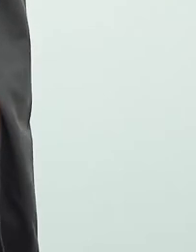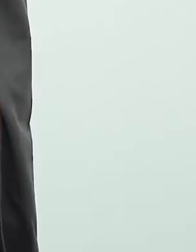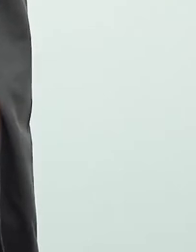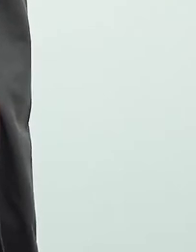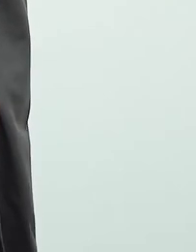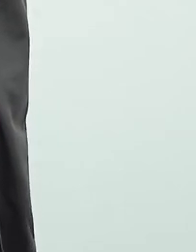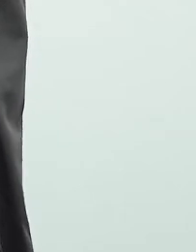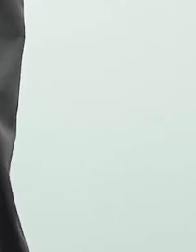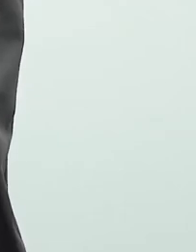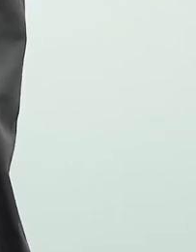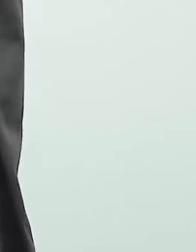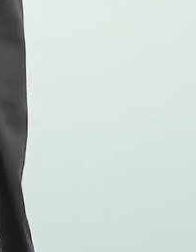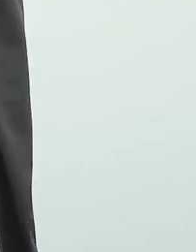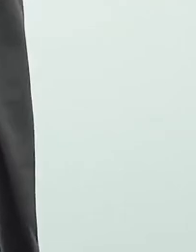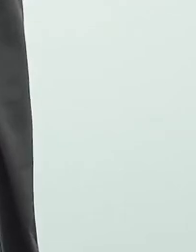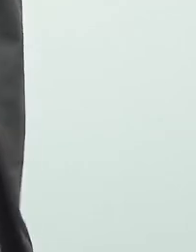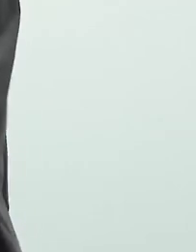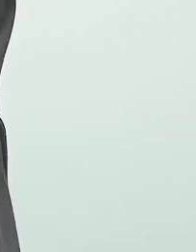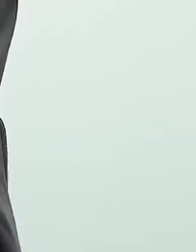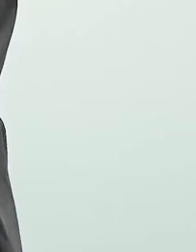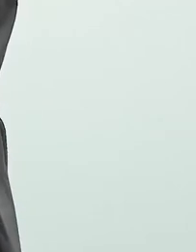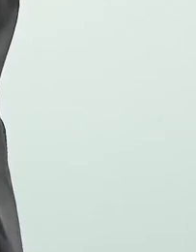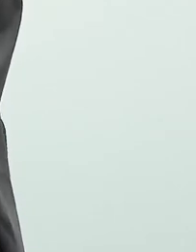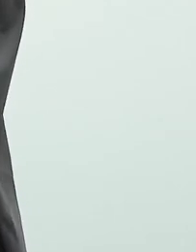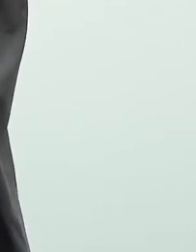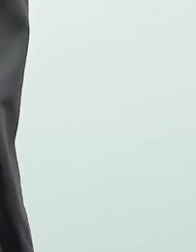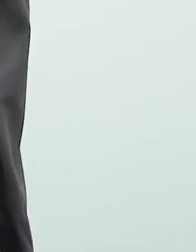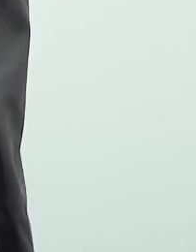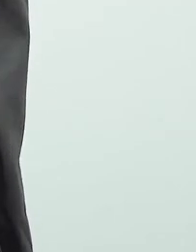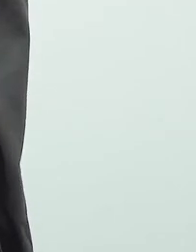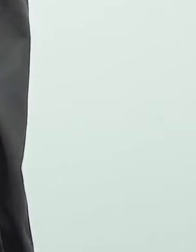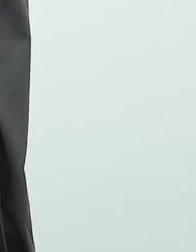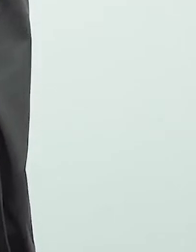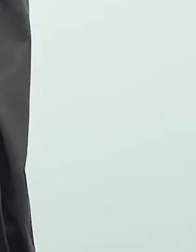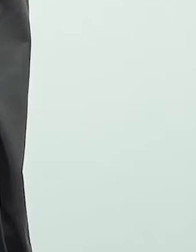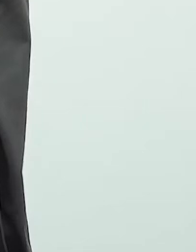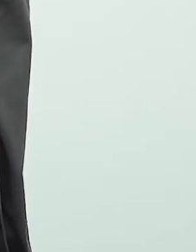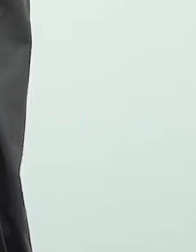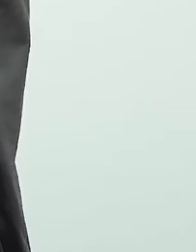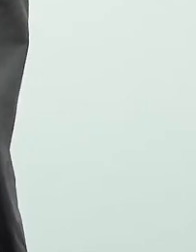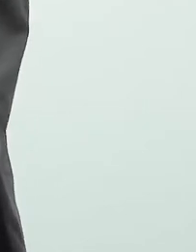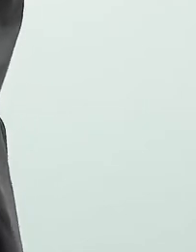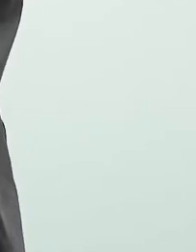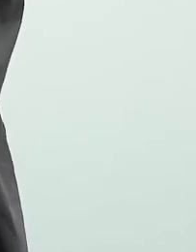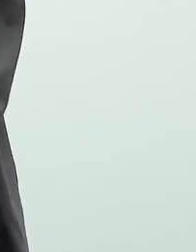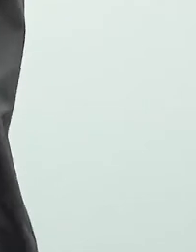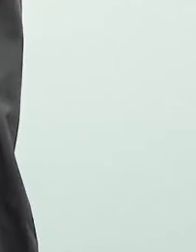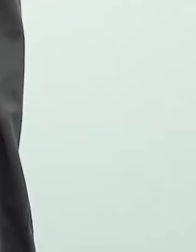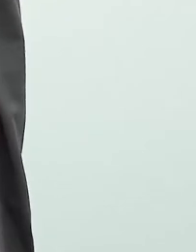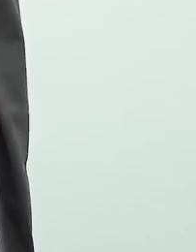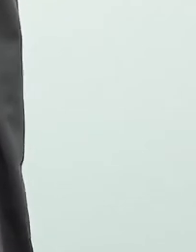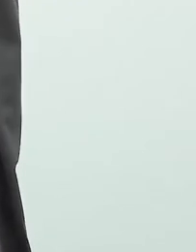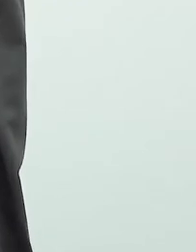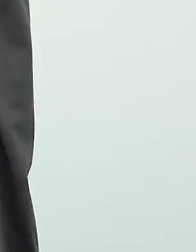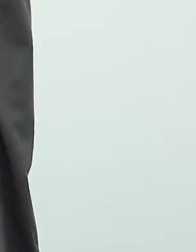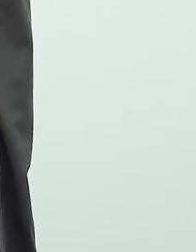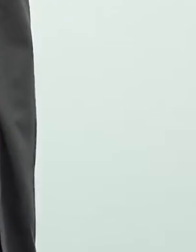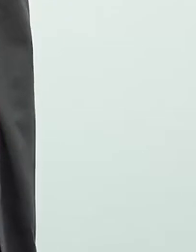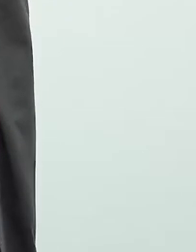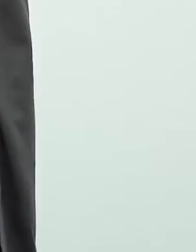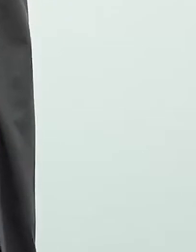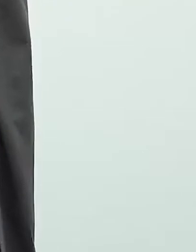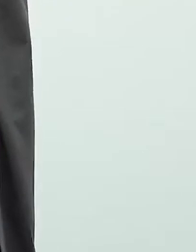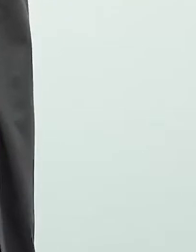요즘에는 이제 경험이 있으니까 괜찮은데 요즘엔 사실 카카오 m 있잖아요 그거를 꼭 켜서